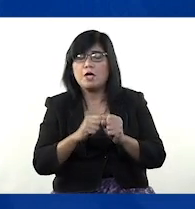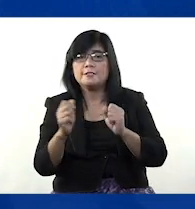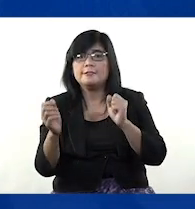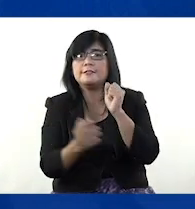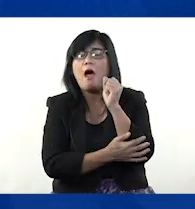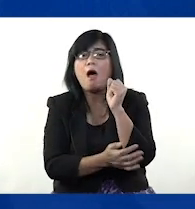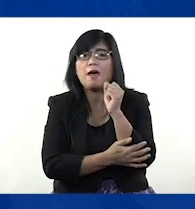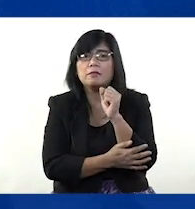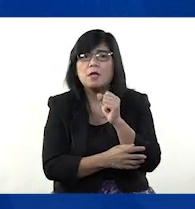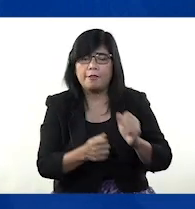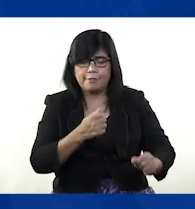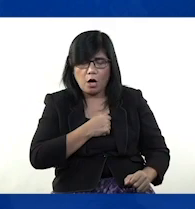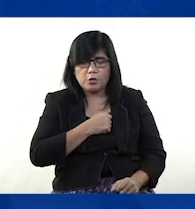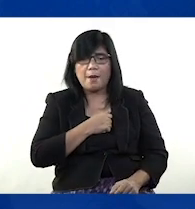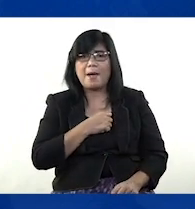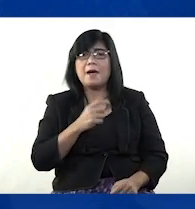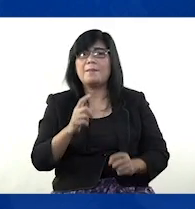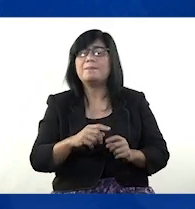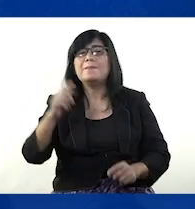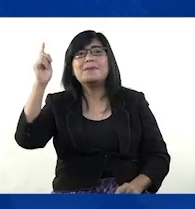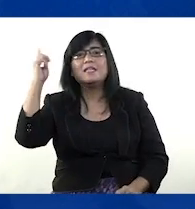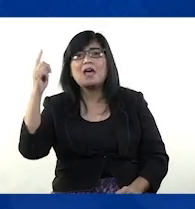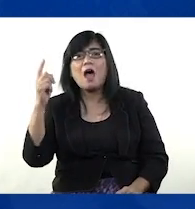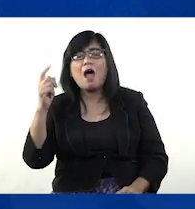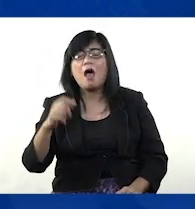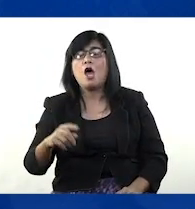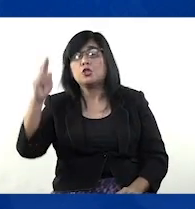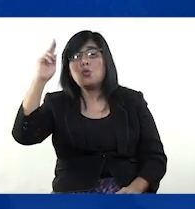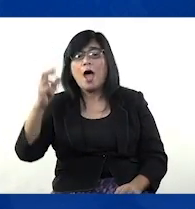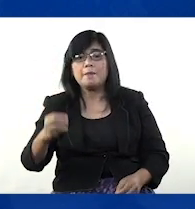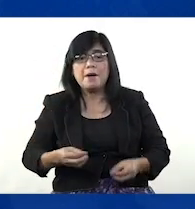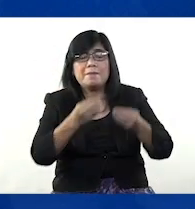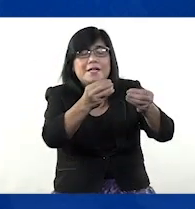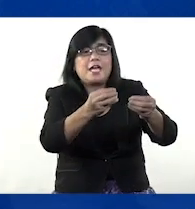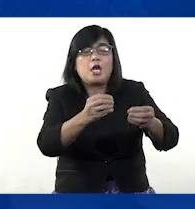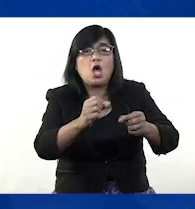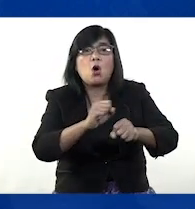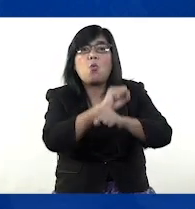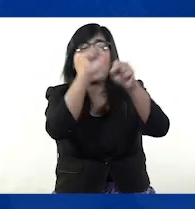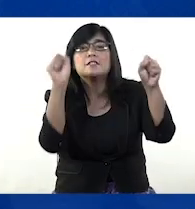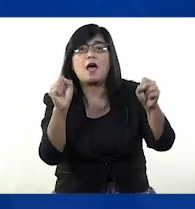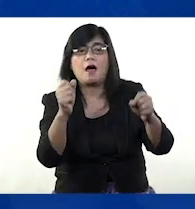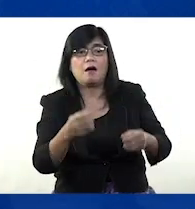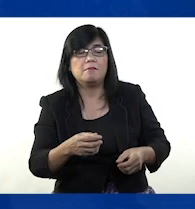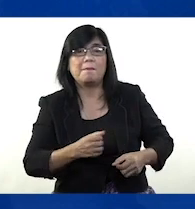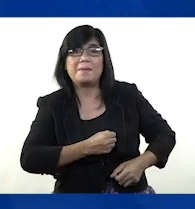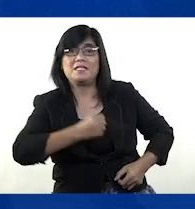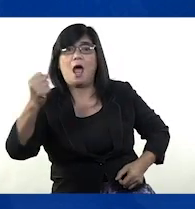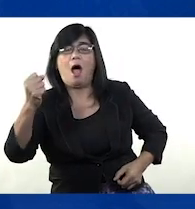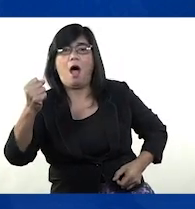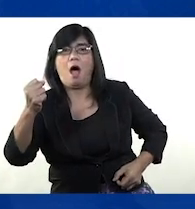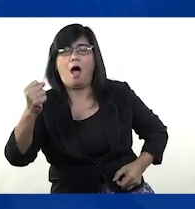pemerintah menyandang pedang artinya Tuhan memberi kuasa untuk memerintah menyandang pedang menyandang senjata